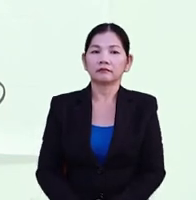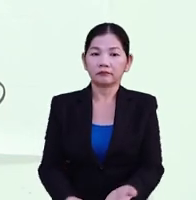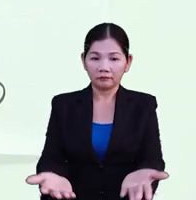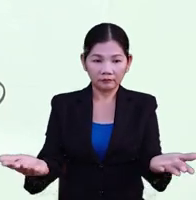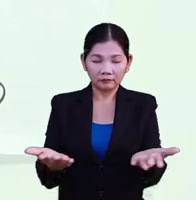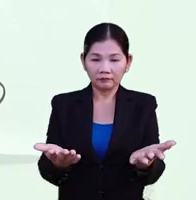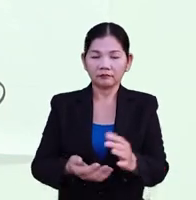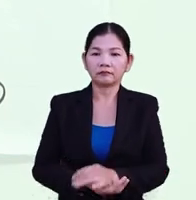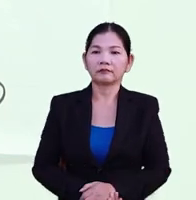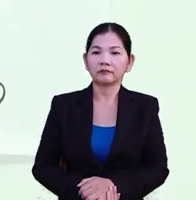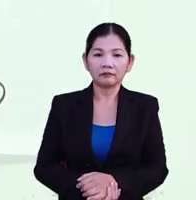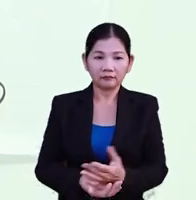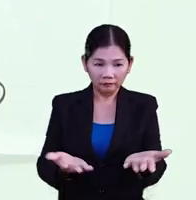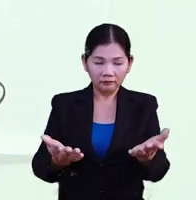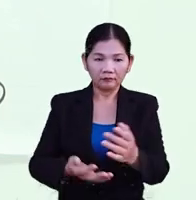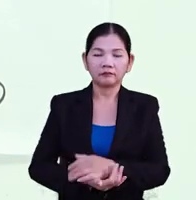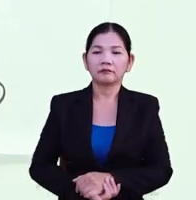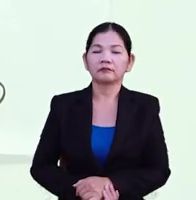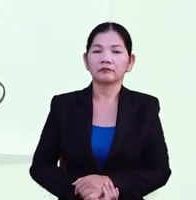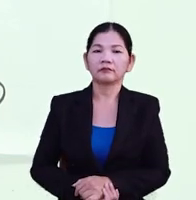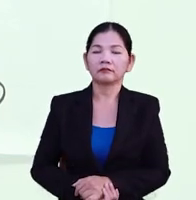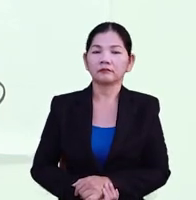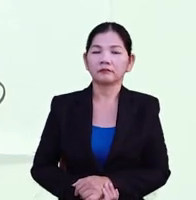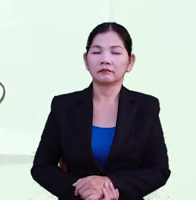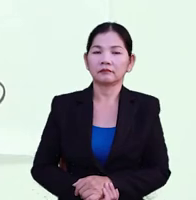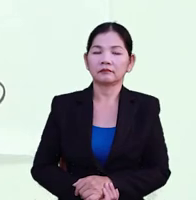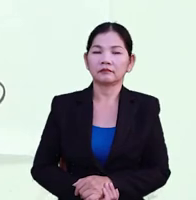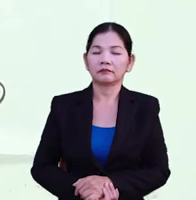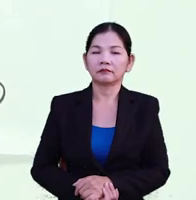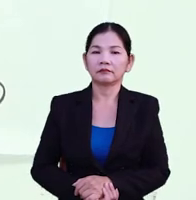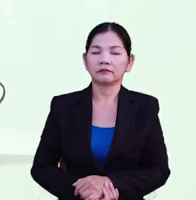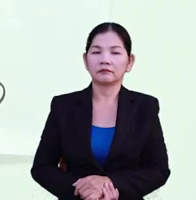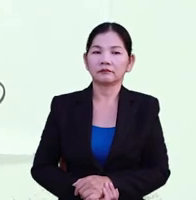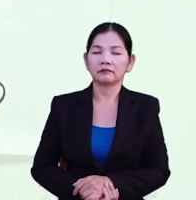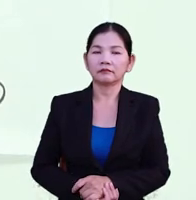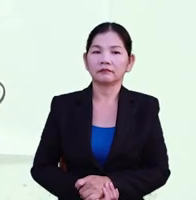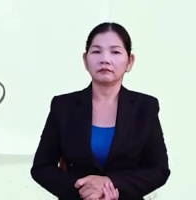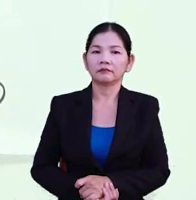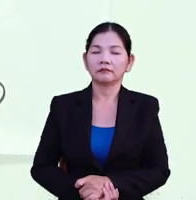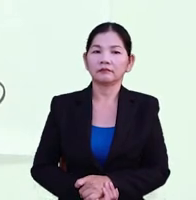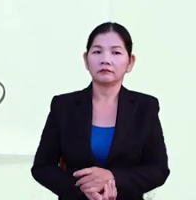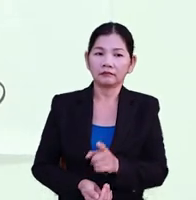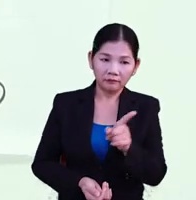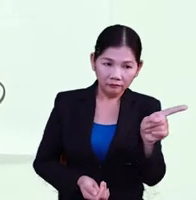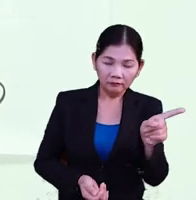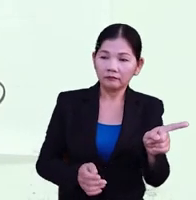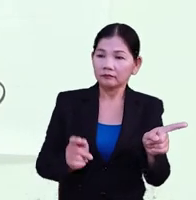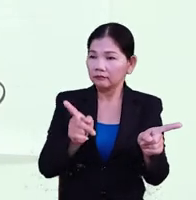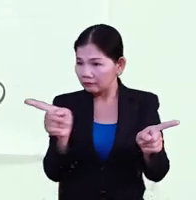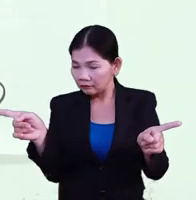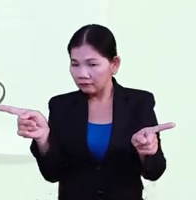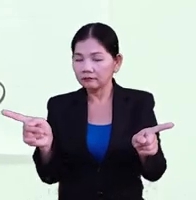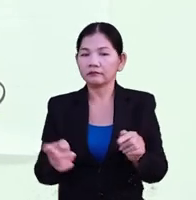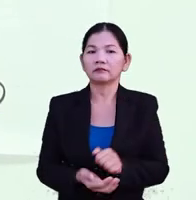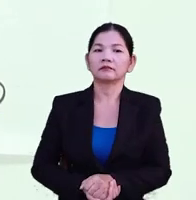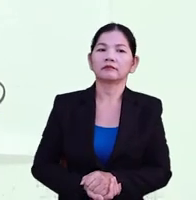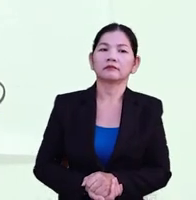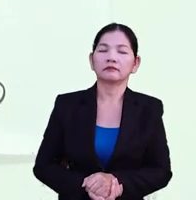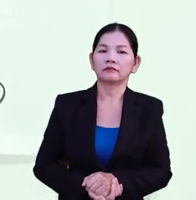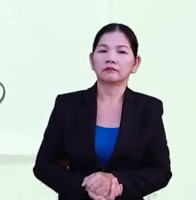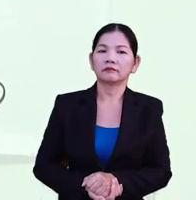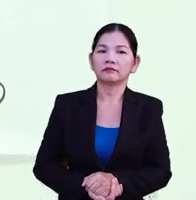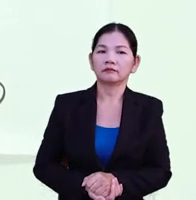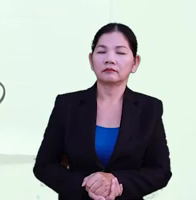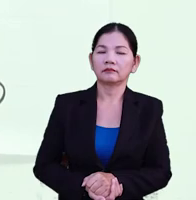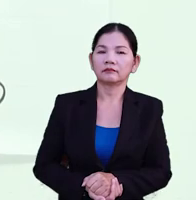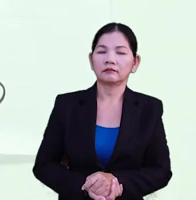មកឆ្លើយមកកូនឲ្យលឺលើចាគឺបាត់ទៅឆ្វេងឬទៅស្ដាំចា